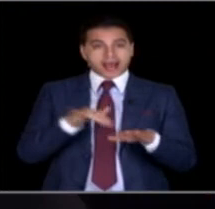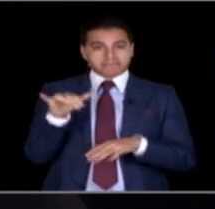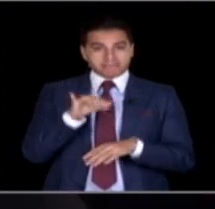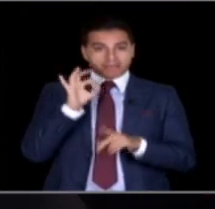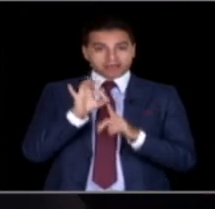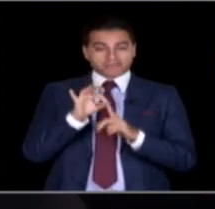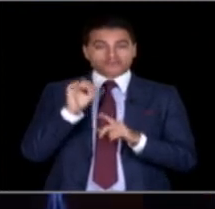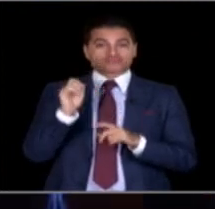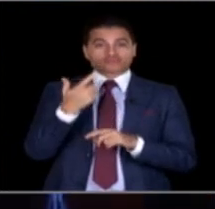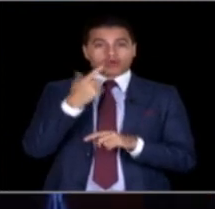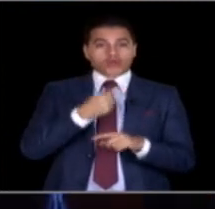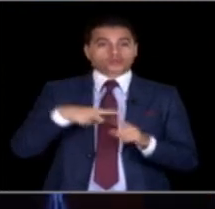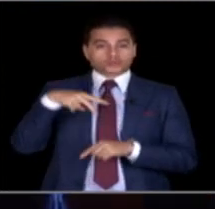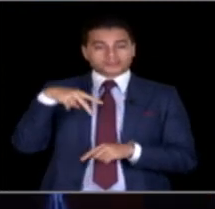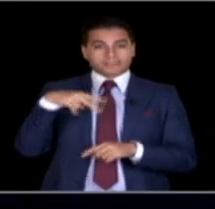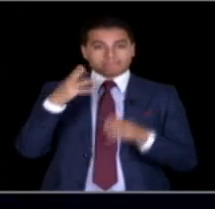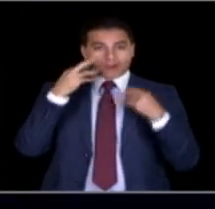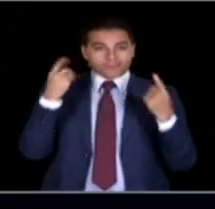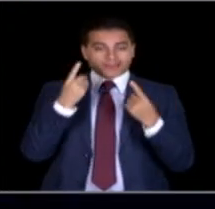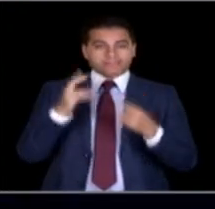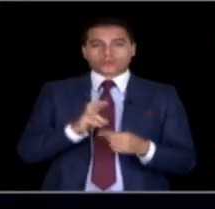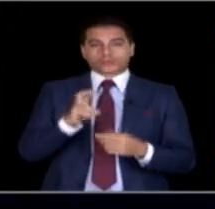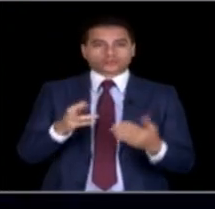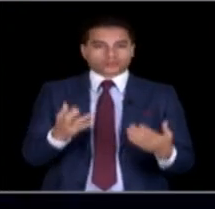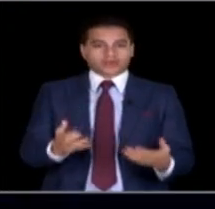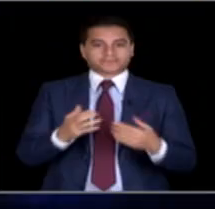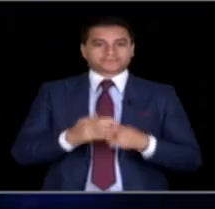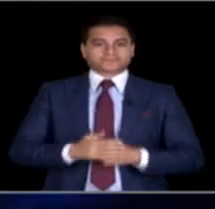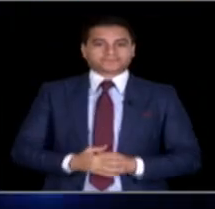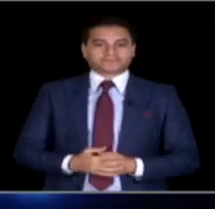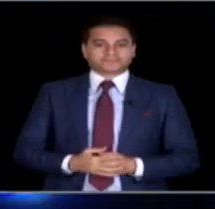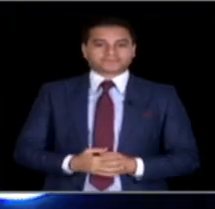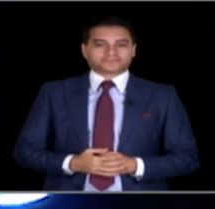السرعة ليكم انتوا الثمانية. معلومات عامة، والسؤال هو: